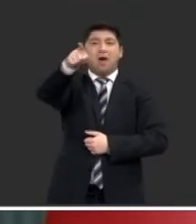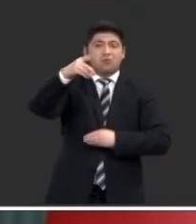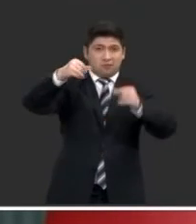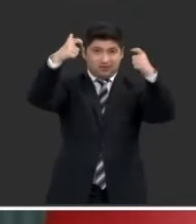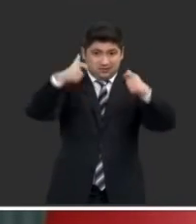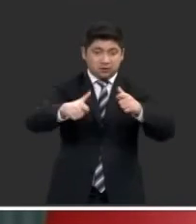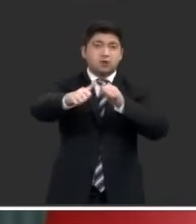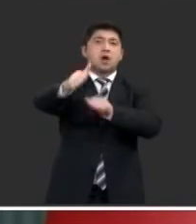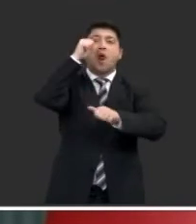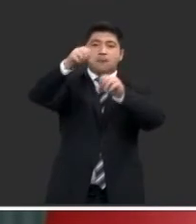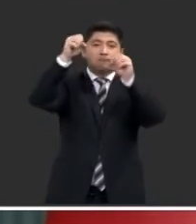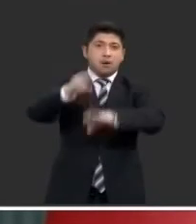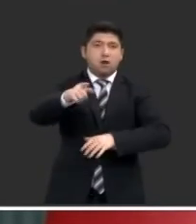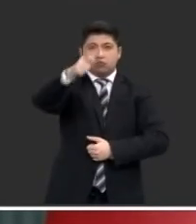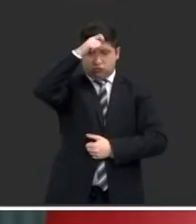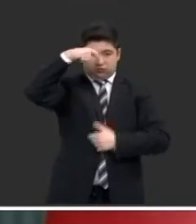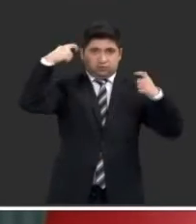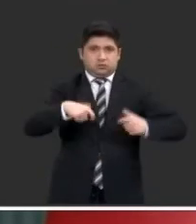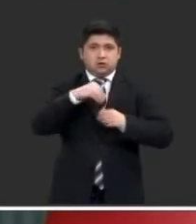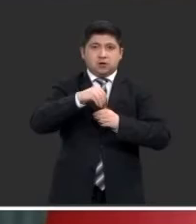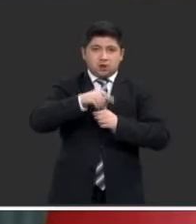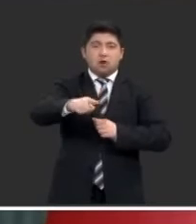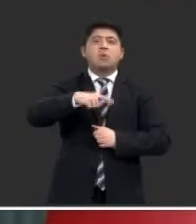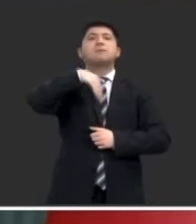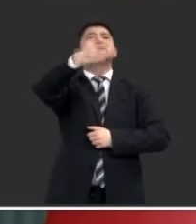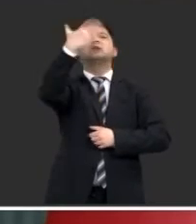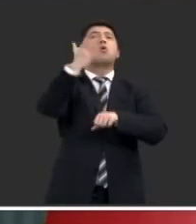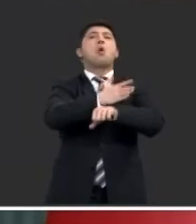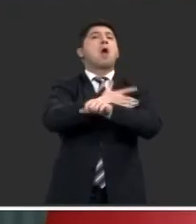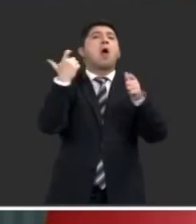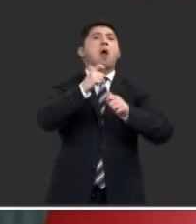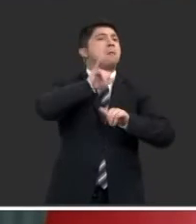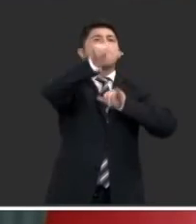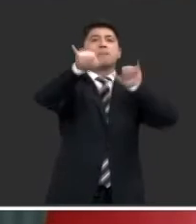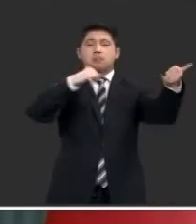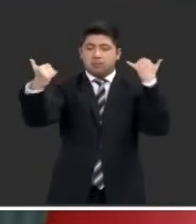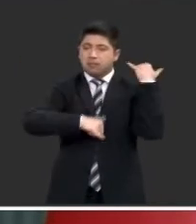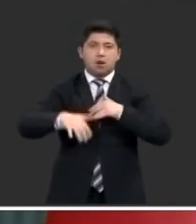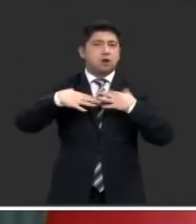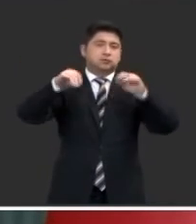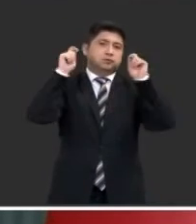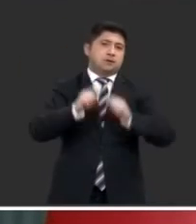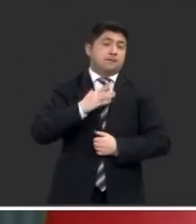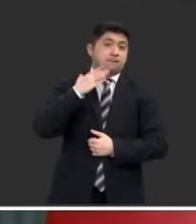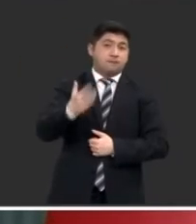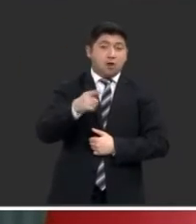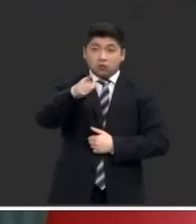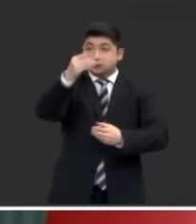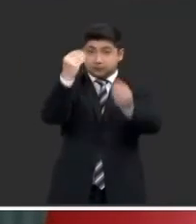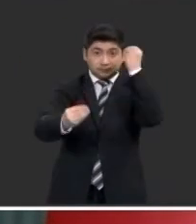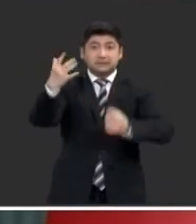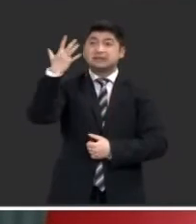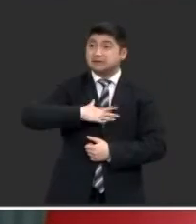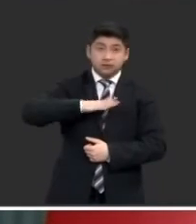topraklarından ayrılarak ülkemize ve diğer ülkelere geçmiştir gelişmelere ve